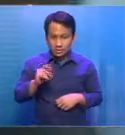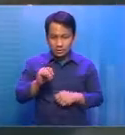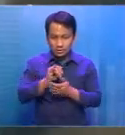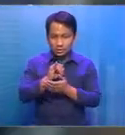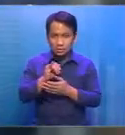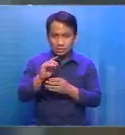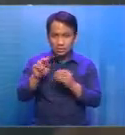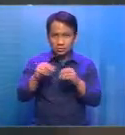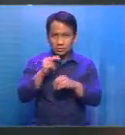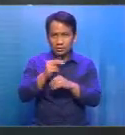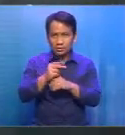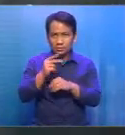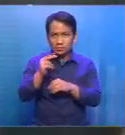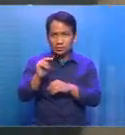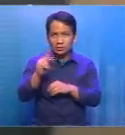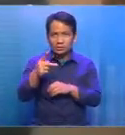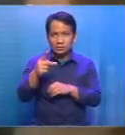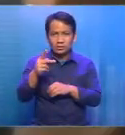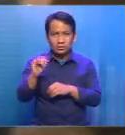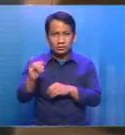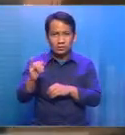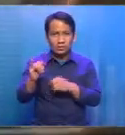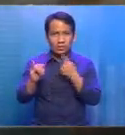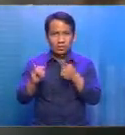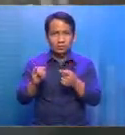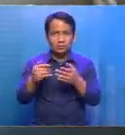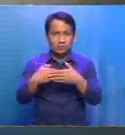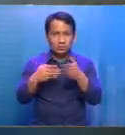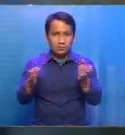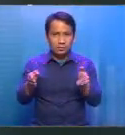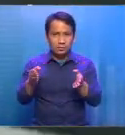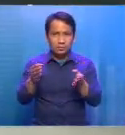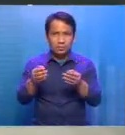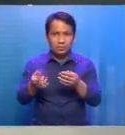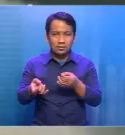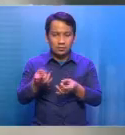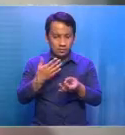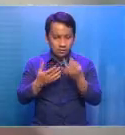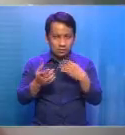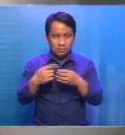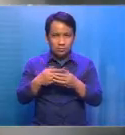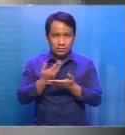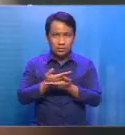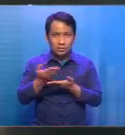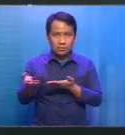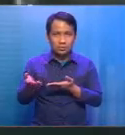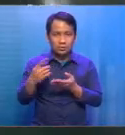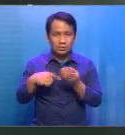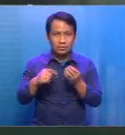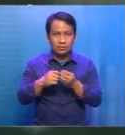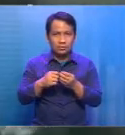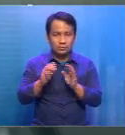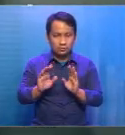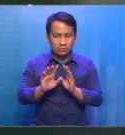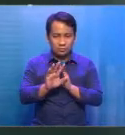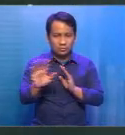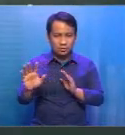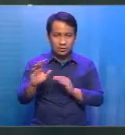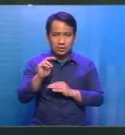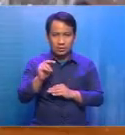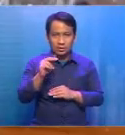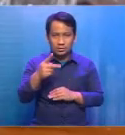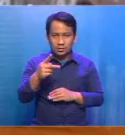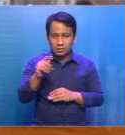City. Na-recover sa kanila ang mga bote at kahong-kahong mga gamot pang dialysis na ibinebenta nila sa tapat ng